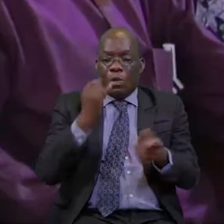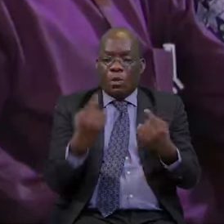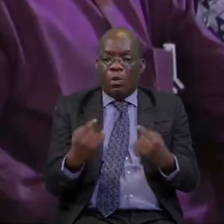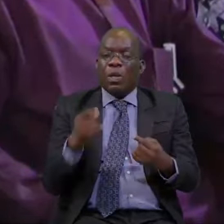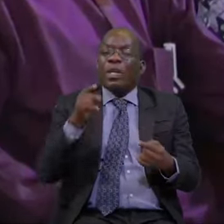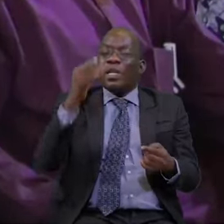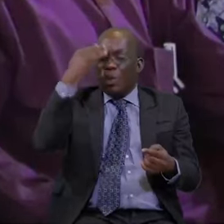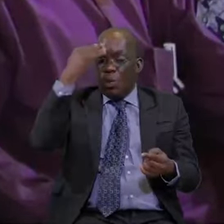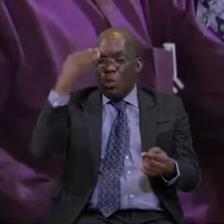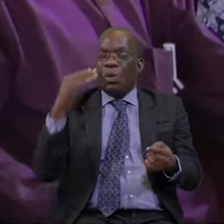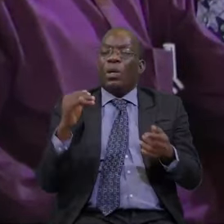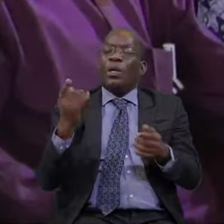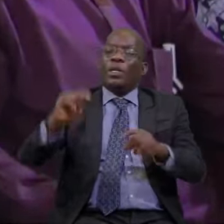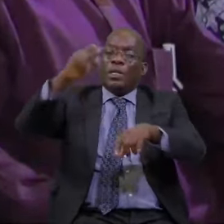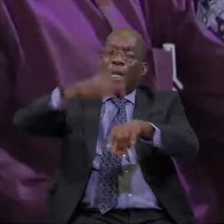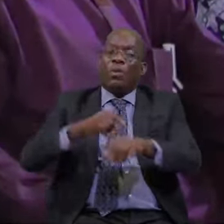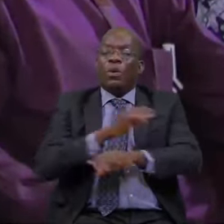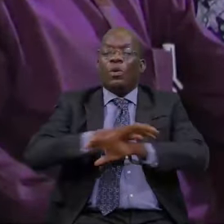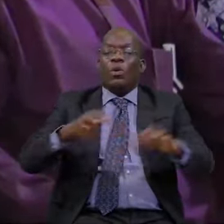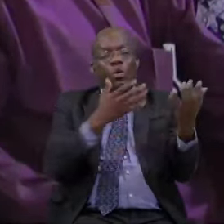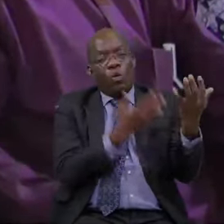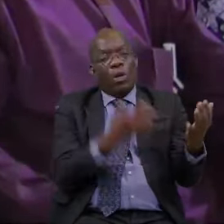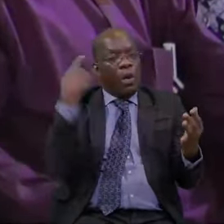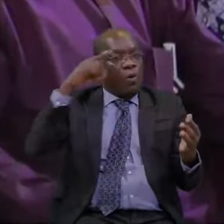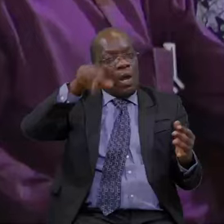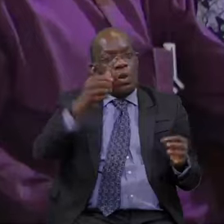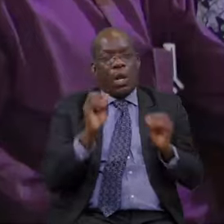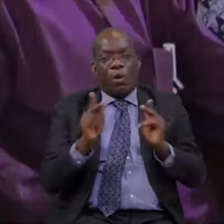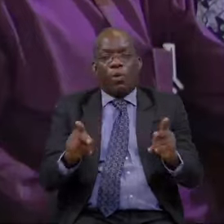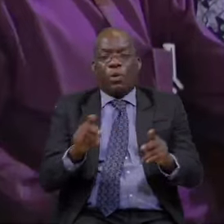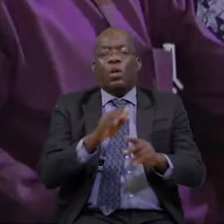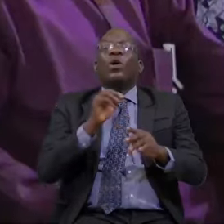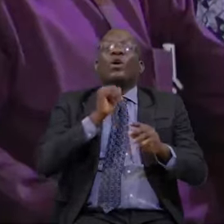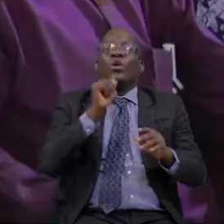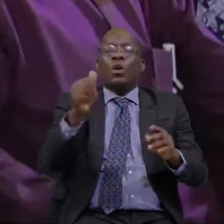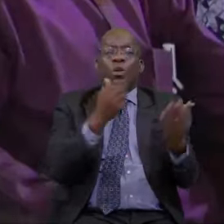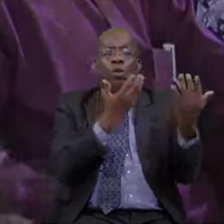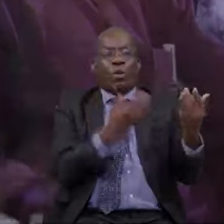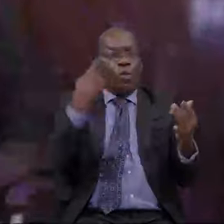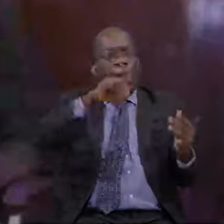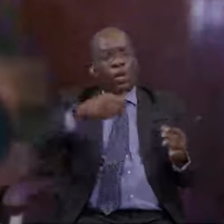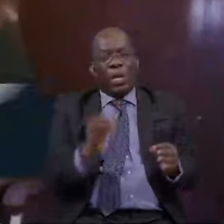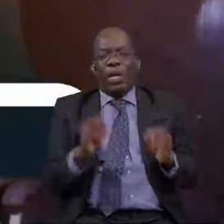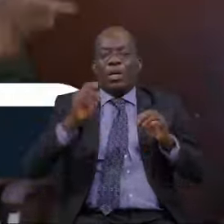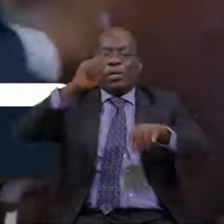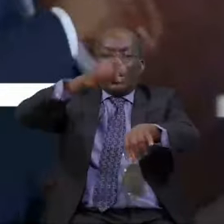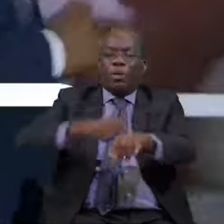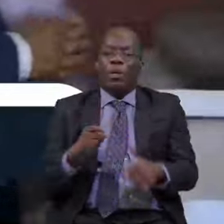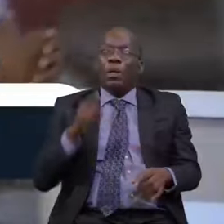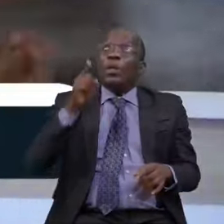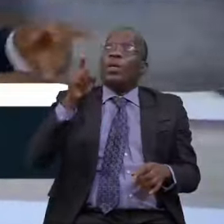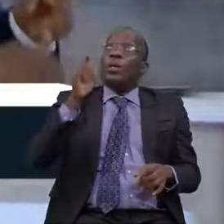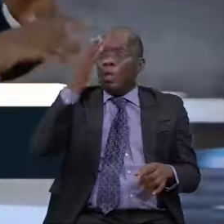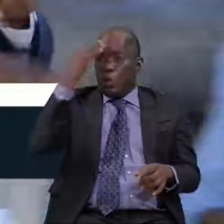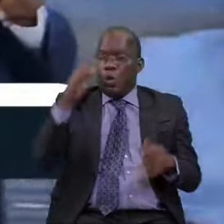son temps. Alors, il n'attendait pas une autre opportunité. Il n'attendait pas un autre temps. Il dit, savait que le